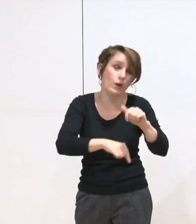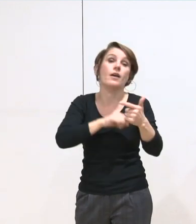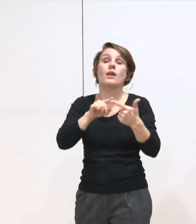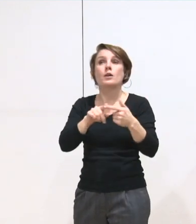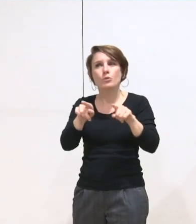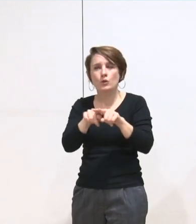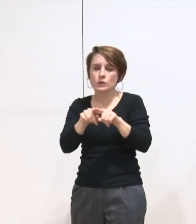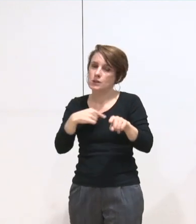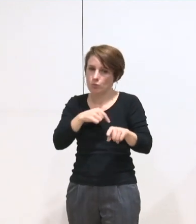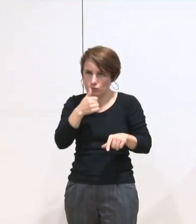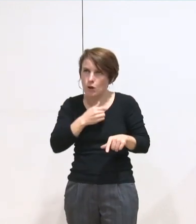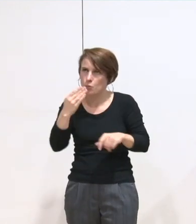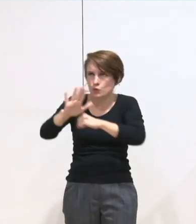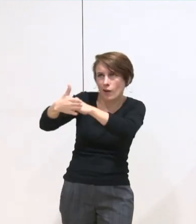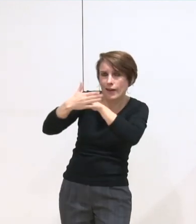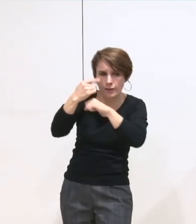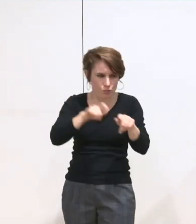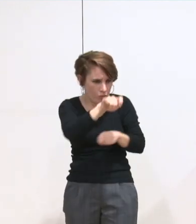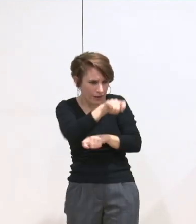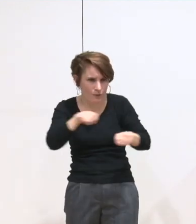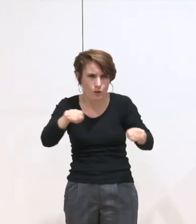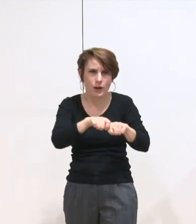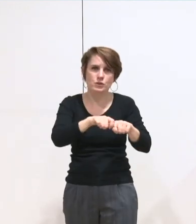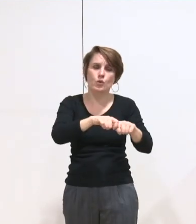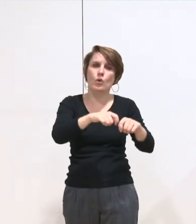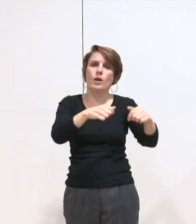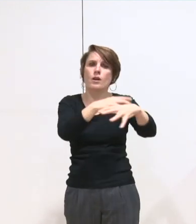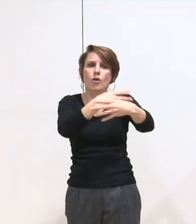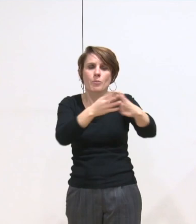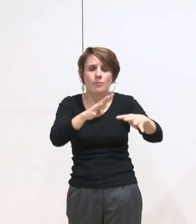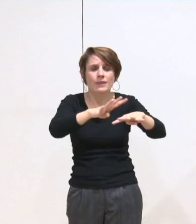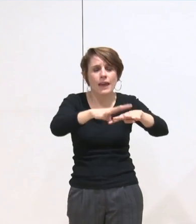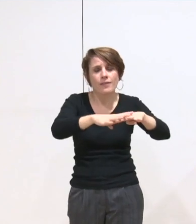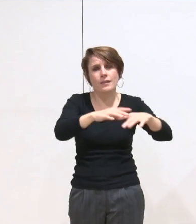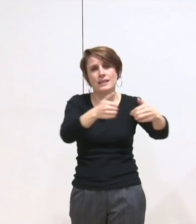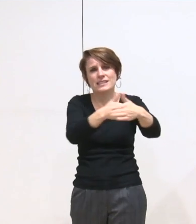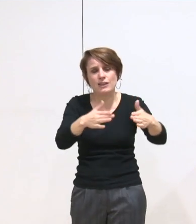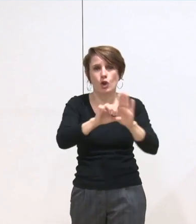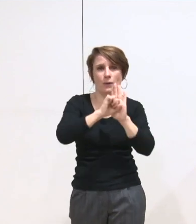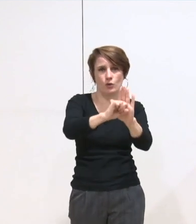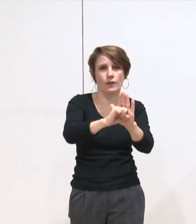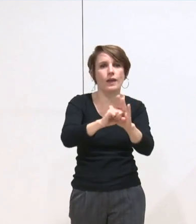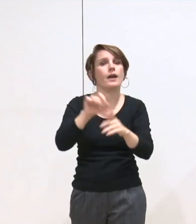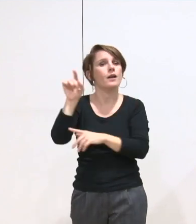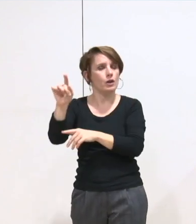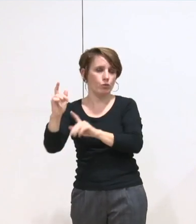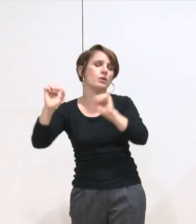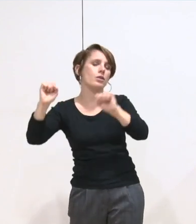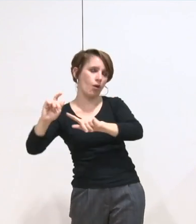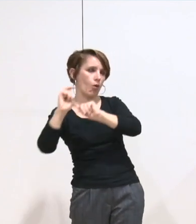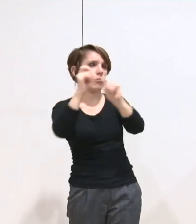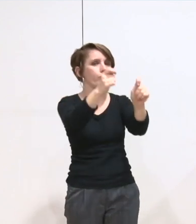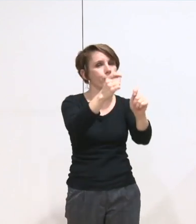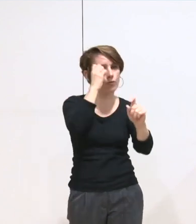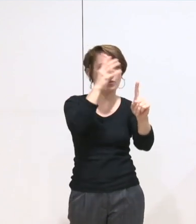zones de sécurité prioritaires, mission qu'il a confiée au préfet Lambert, et lors de laquelle nous avons pu remonter là